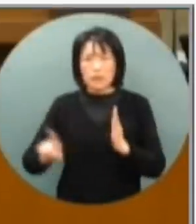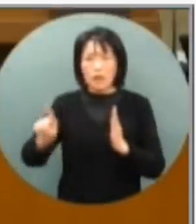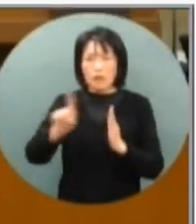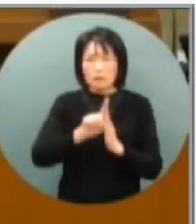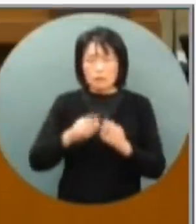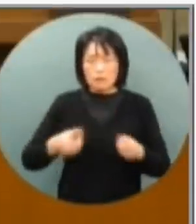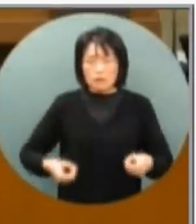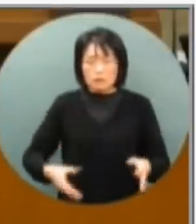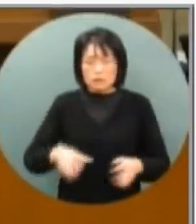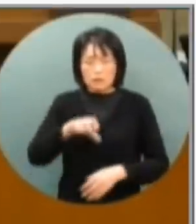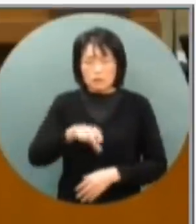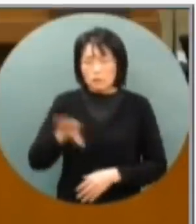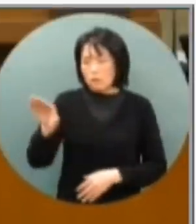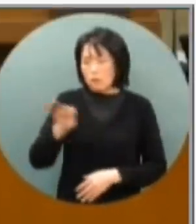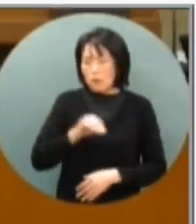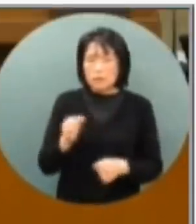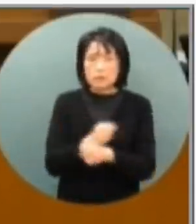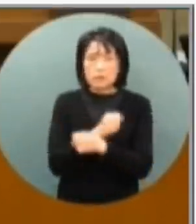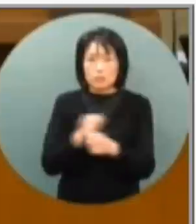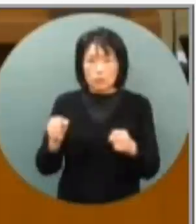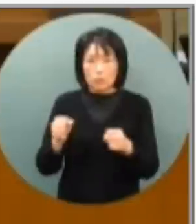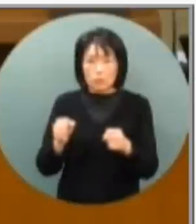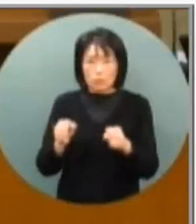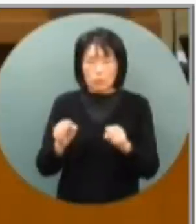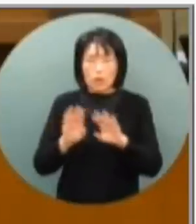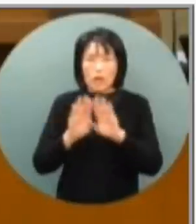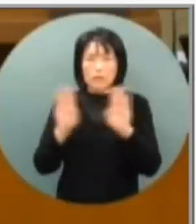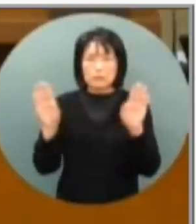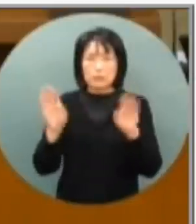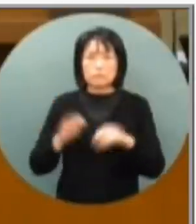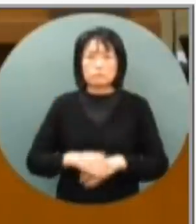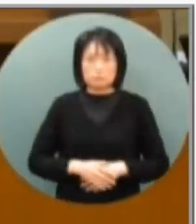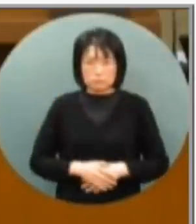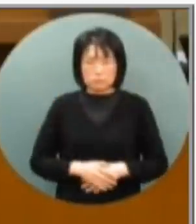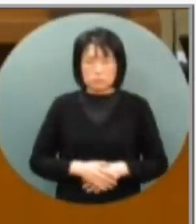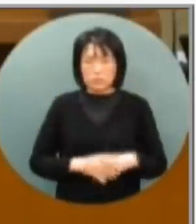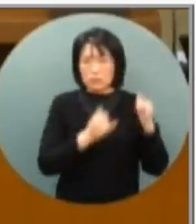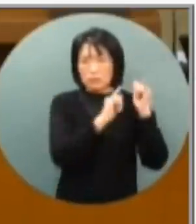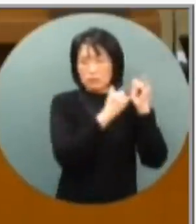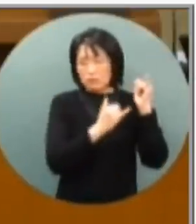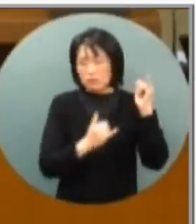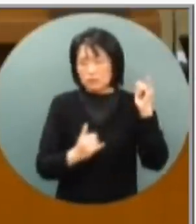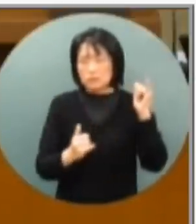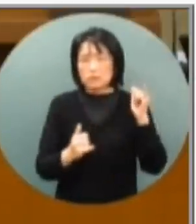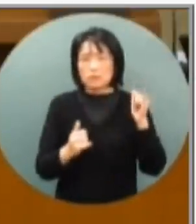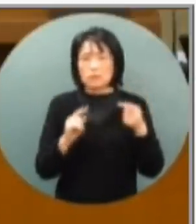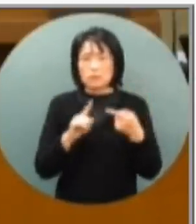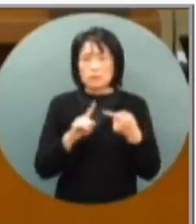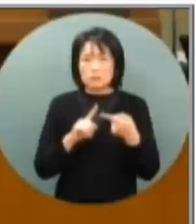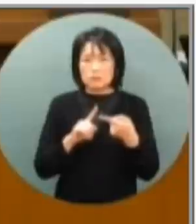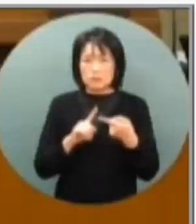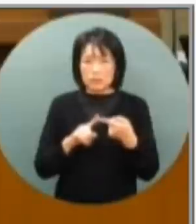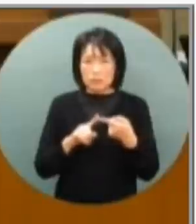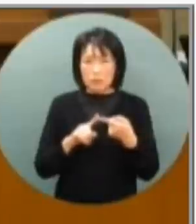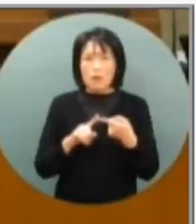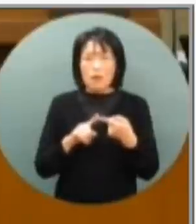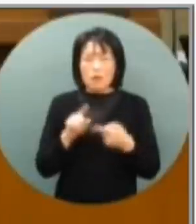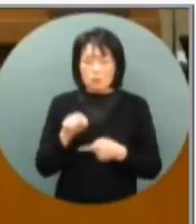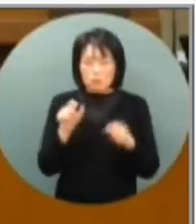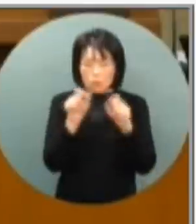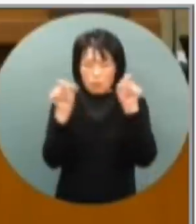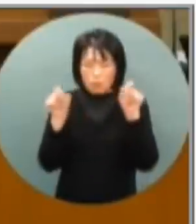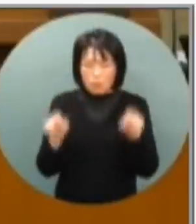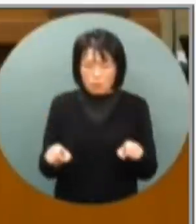り事業を始める、等ですね、まあ、歴史的にはあの、この問題に取り組ん